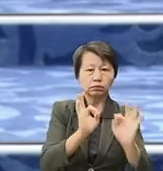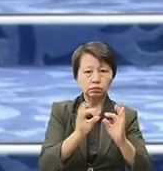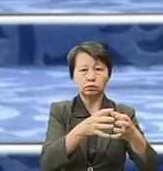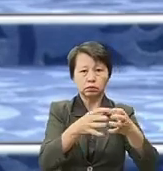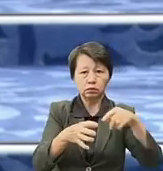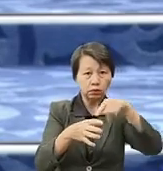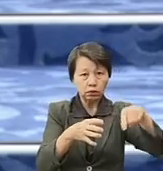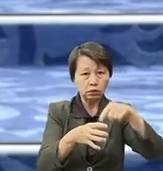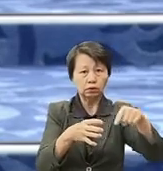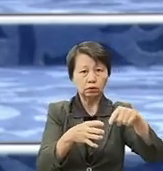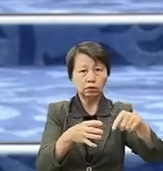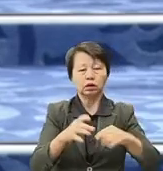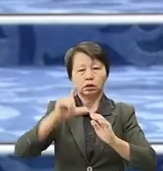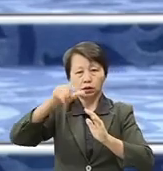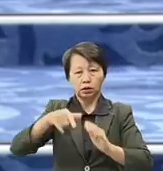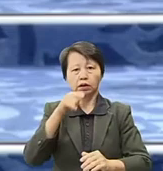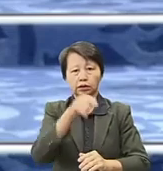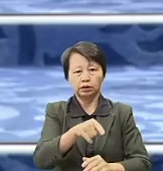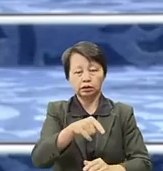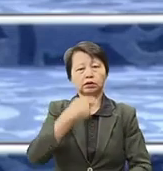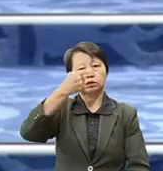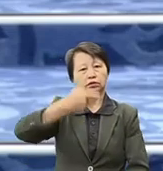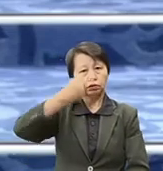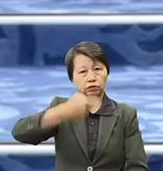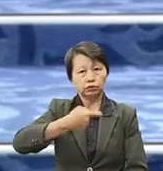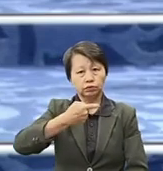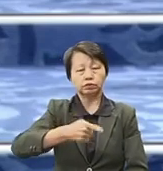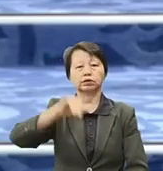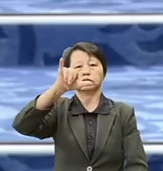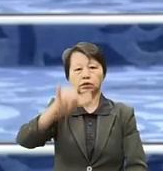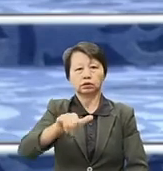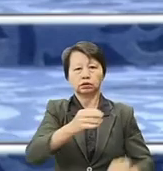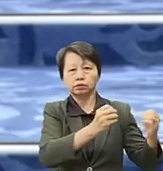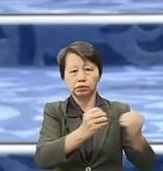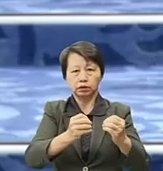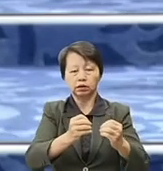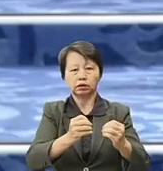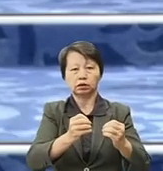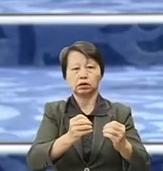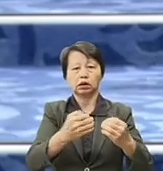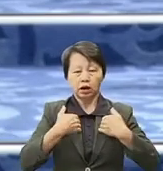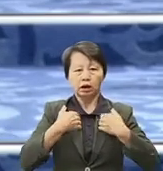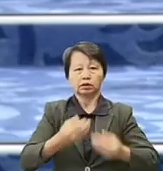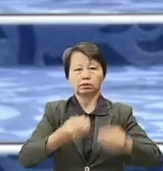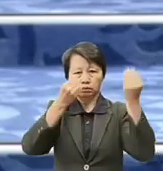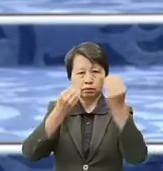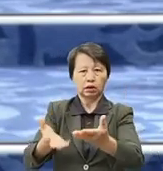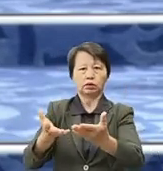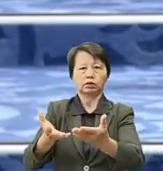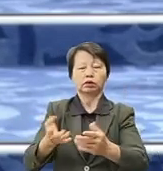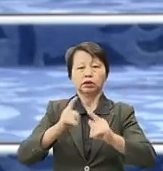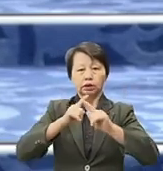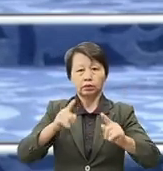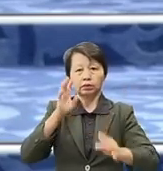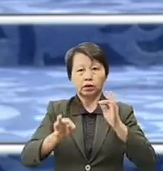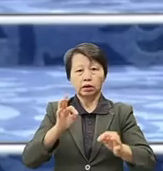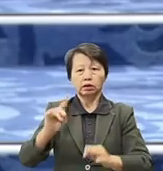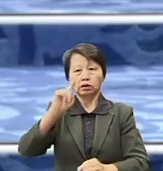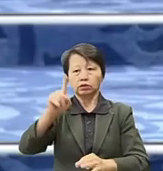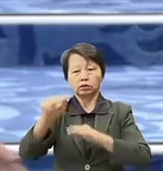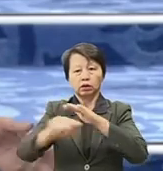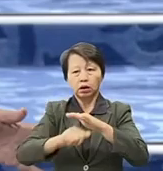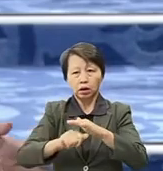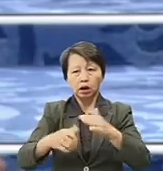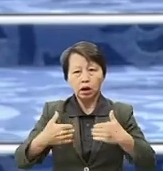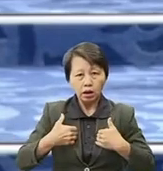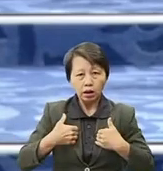dia kemudiannya menyebut bahawa ya penganjur ada memaklumkan tapi kalau soalan asal Apakah